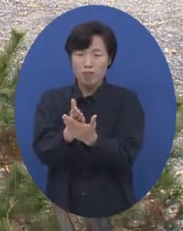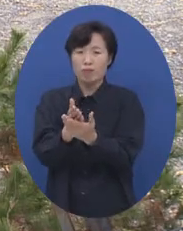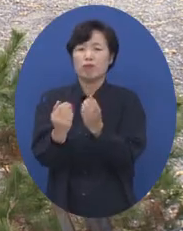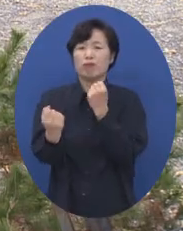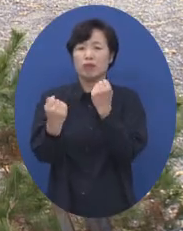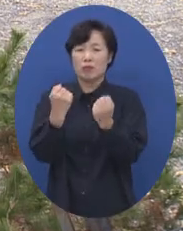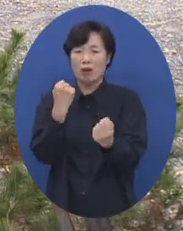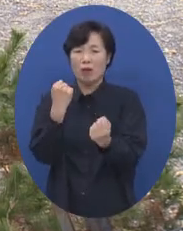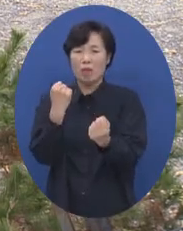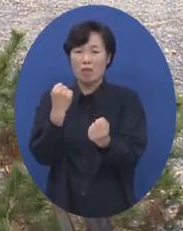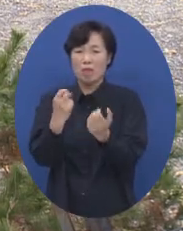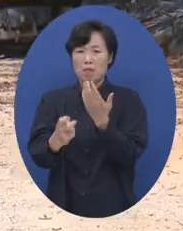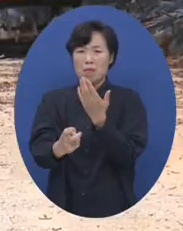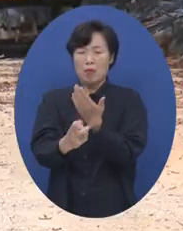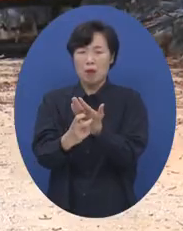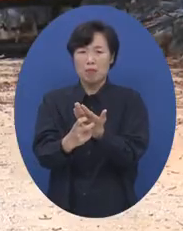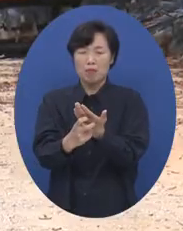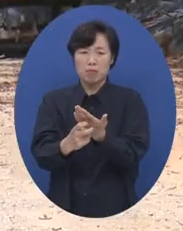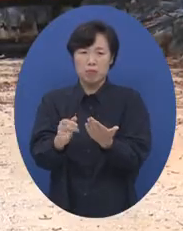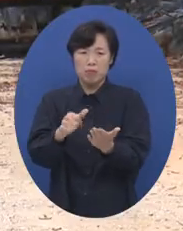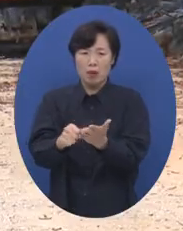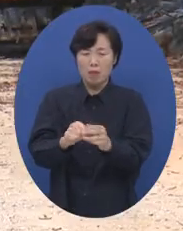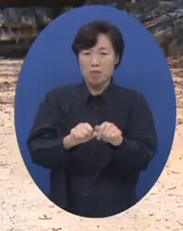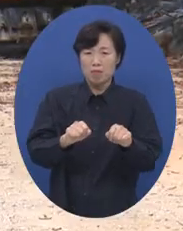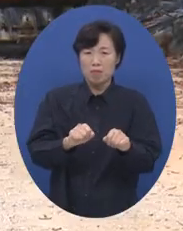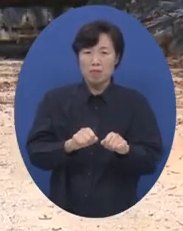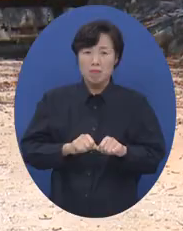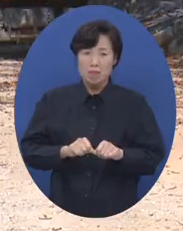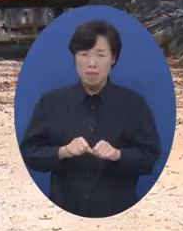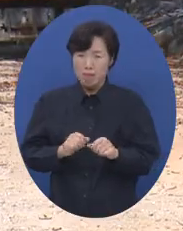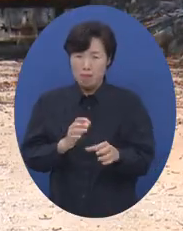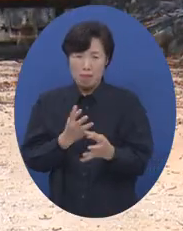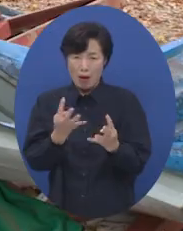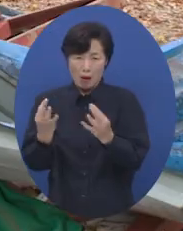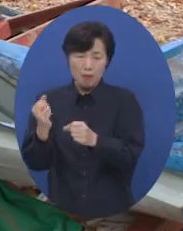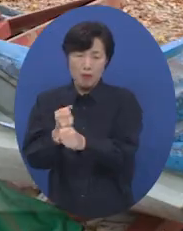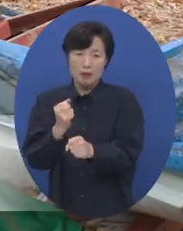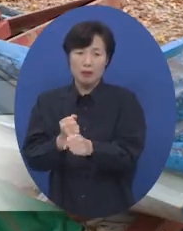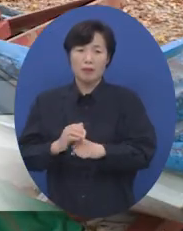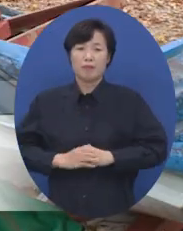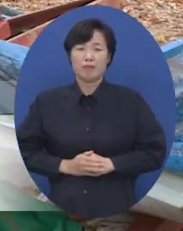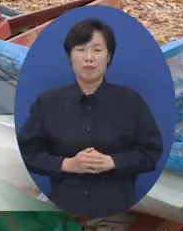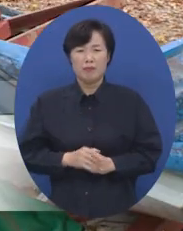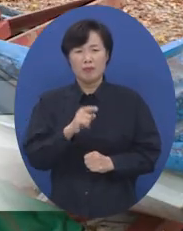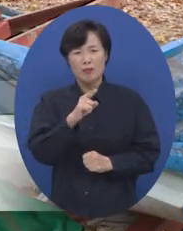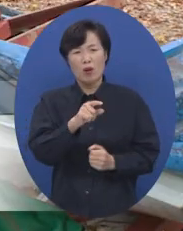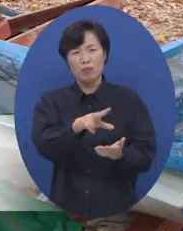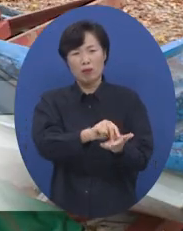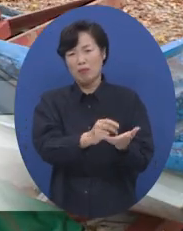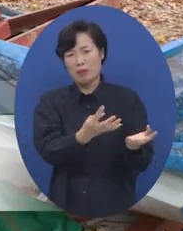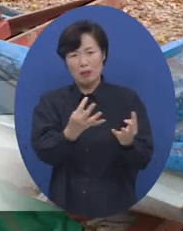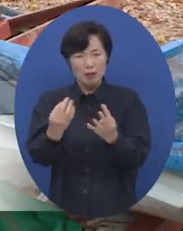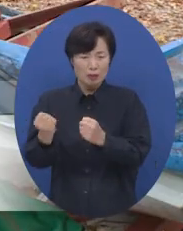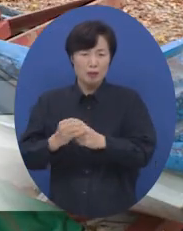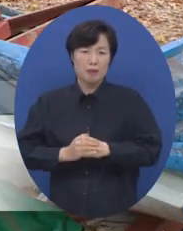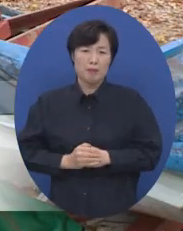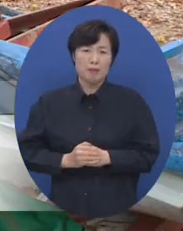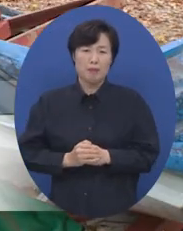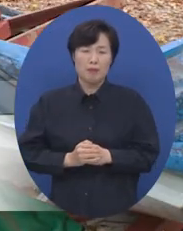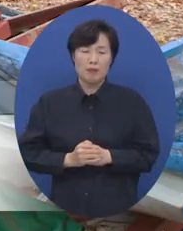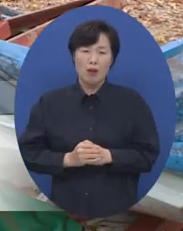부재 불법 시설물을 늘리며 배짱 영업을 지속해 왔기 때문입니다 기업형 유원지 로써 저희가